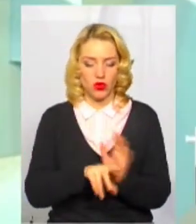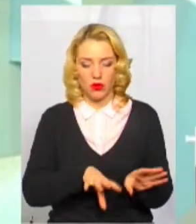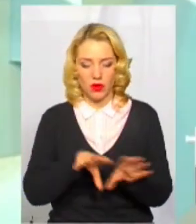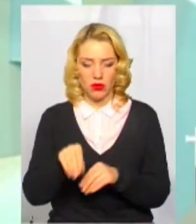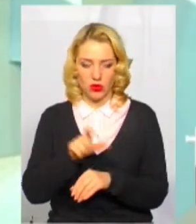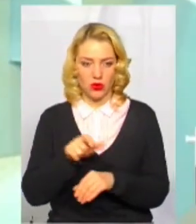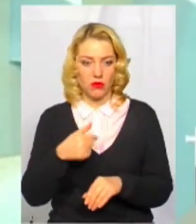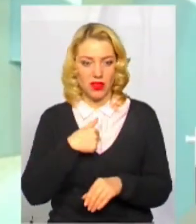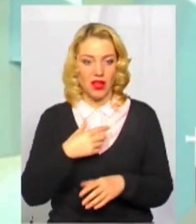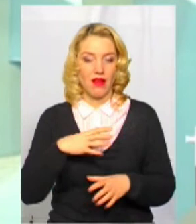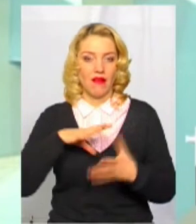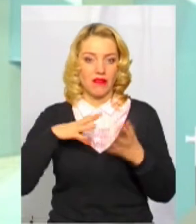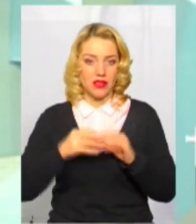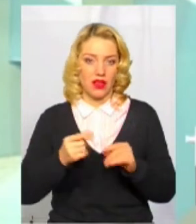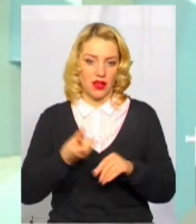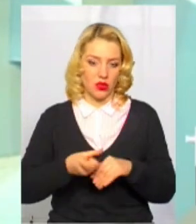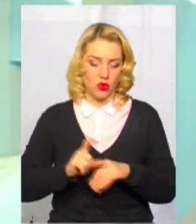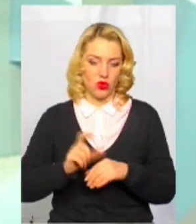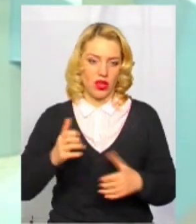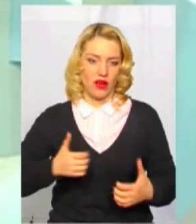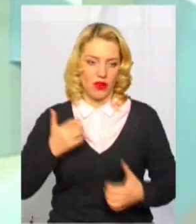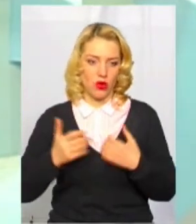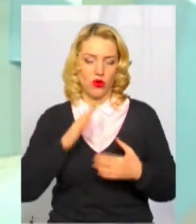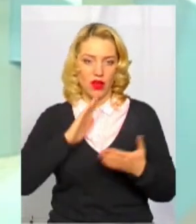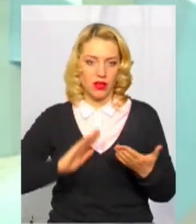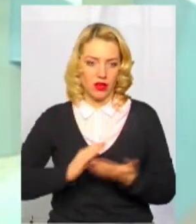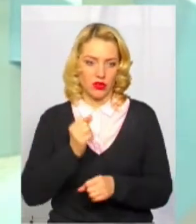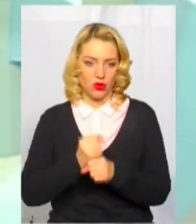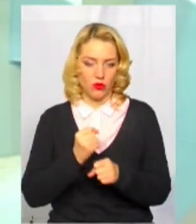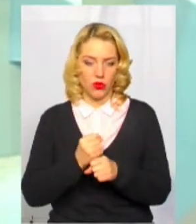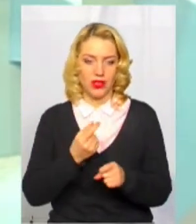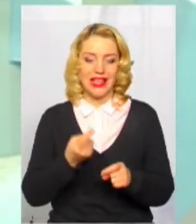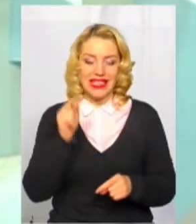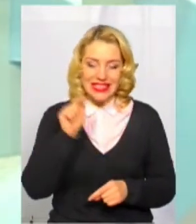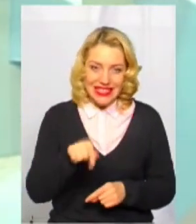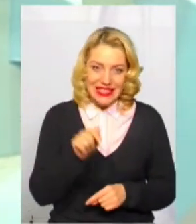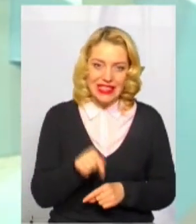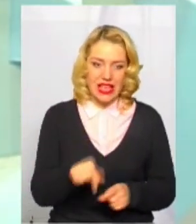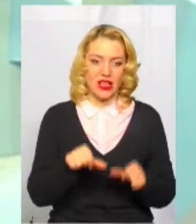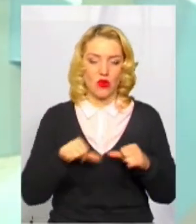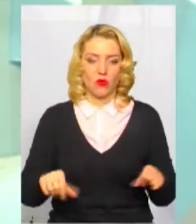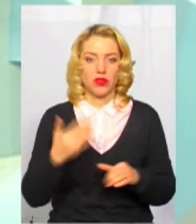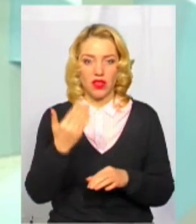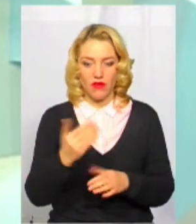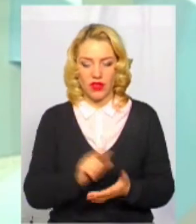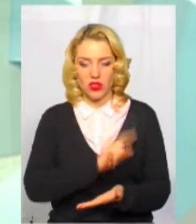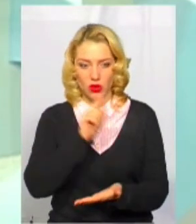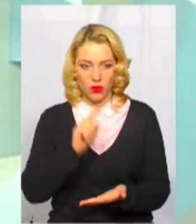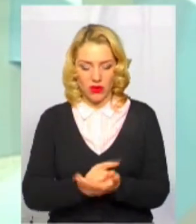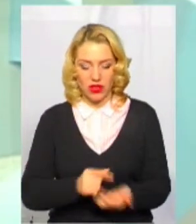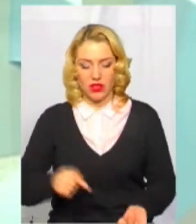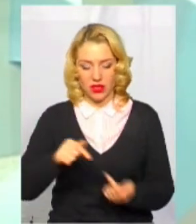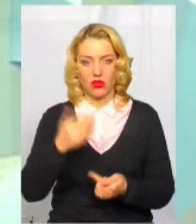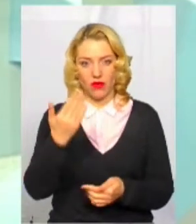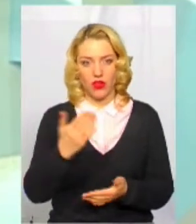Мене взагалі дуже хвилює якість роботи цієї самої комісії. І ви зобов'язані, згідно вашого положення,